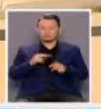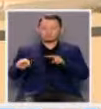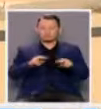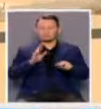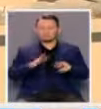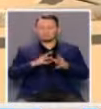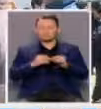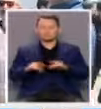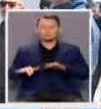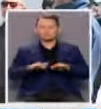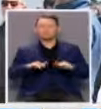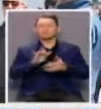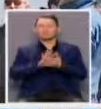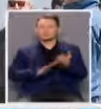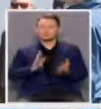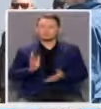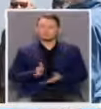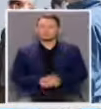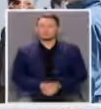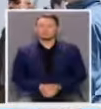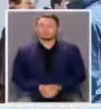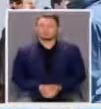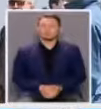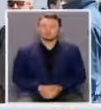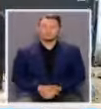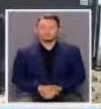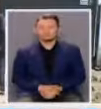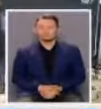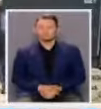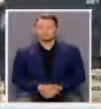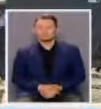Бірлескен рейдтік шара әлі де жалғасады. Гүлшат Бақбергенқызы, Медет Адиетов, жаңалықтар қызметі.